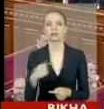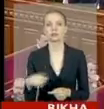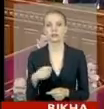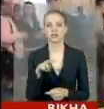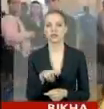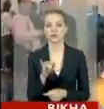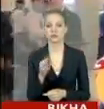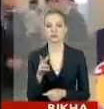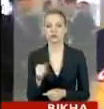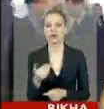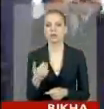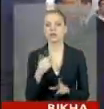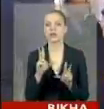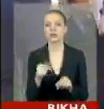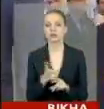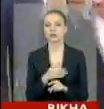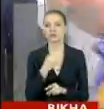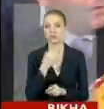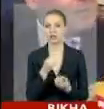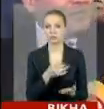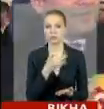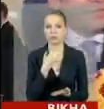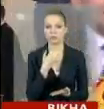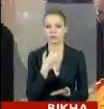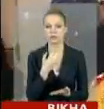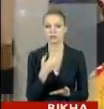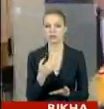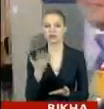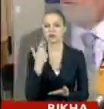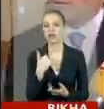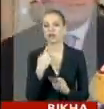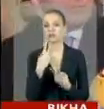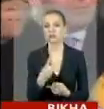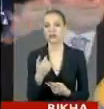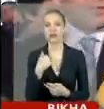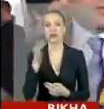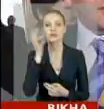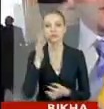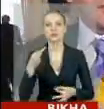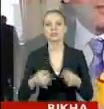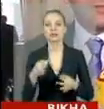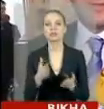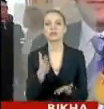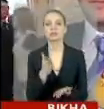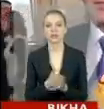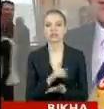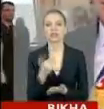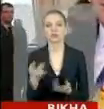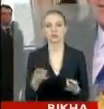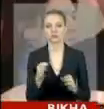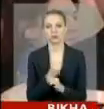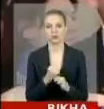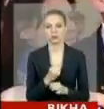Леонід Кучма. Мені інаугурація дуже подобалась. Тебе подобалась? Коли я смотрела, я вспоминала. Справедливість є, за неї потрібно